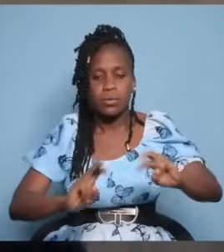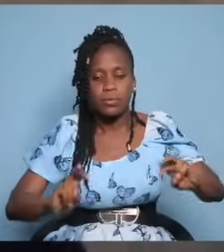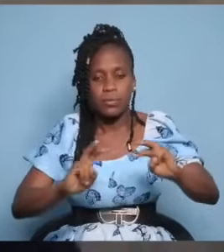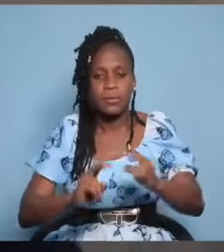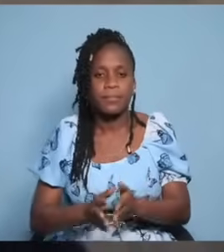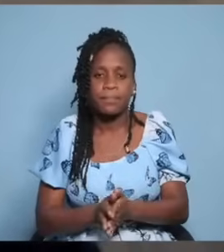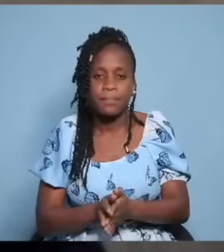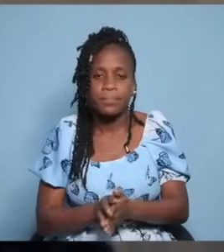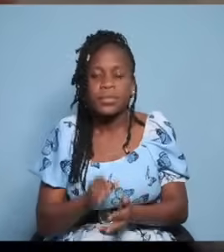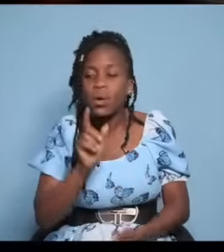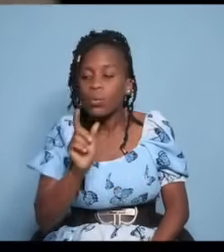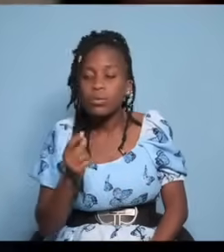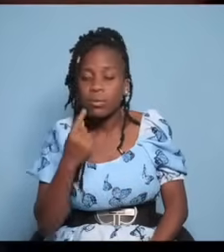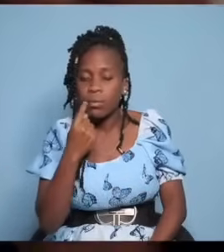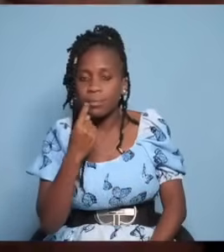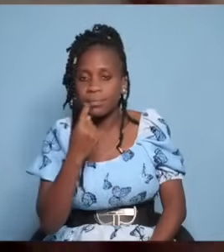Wanasema kwamba